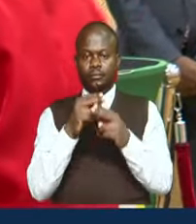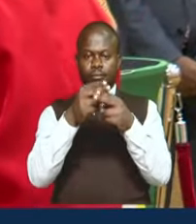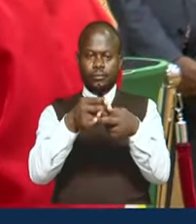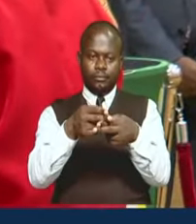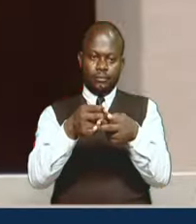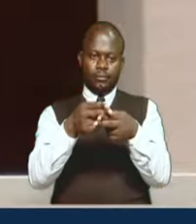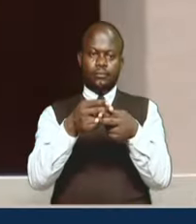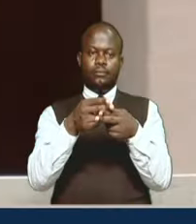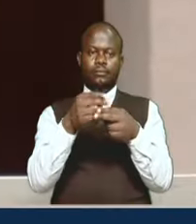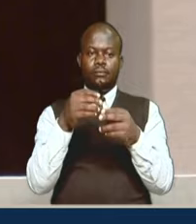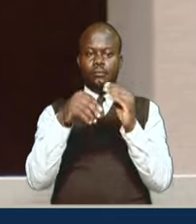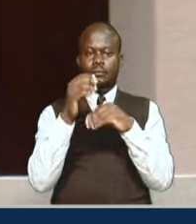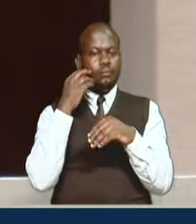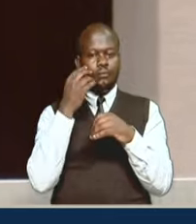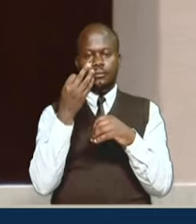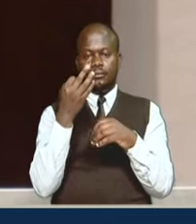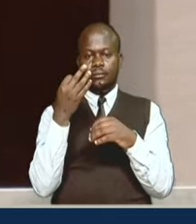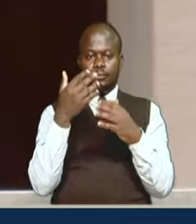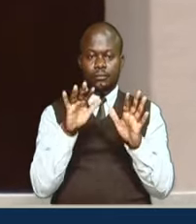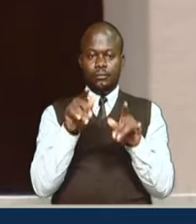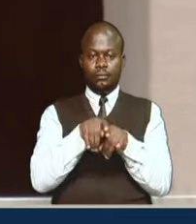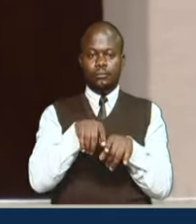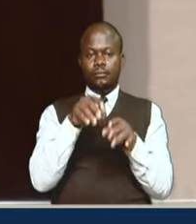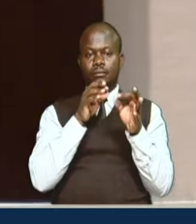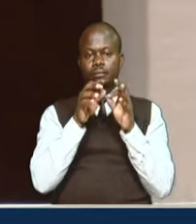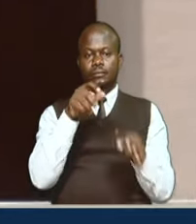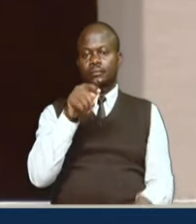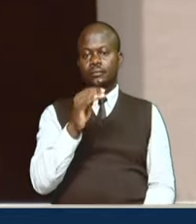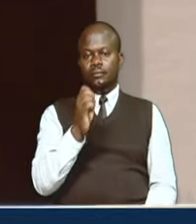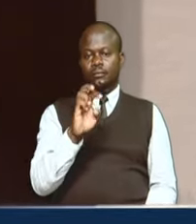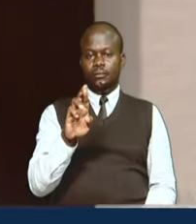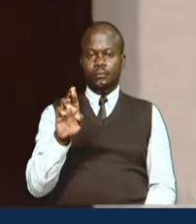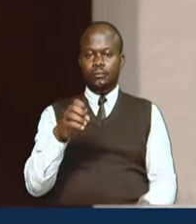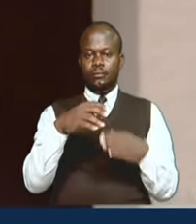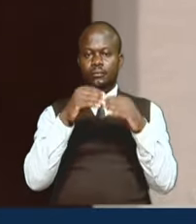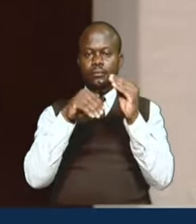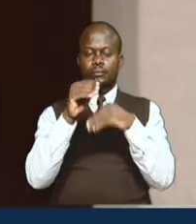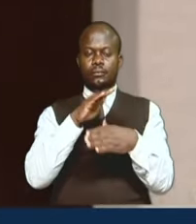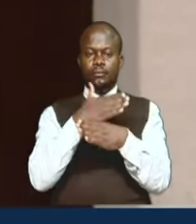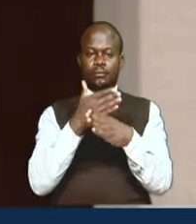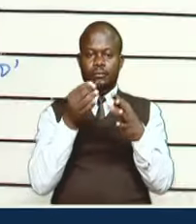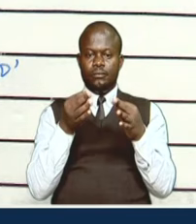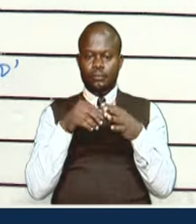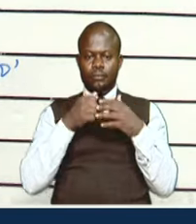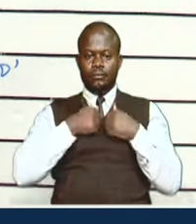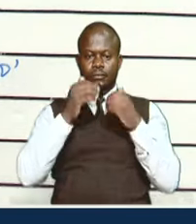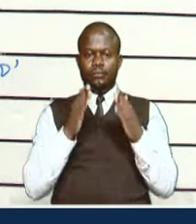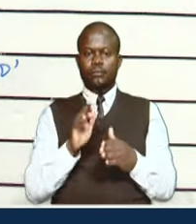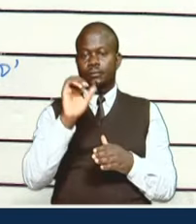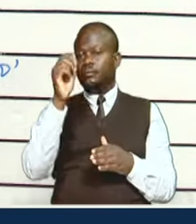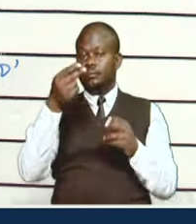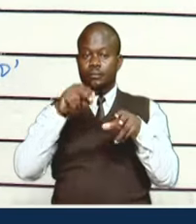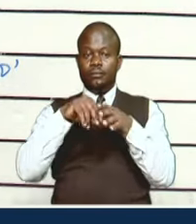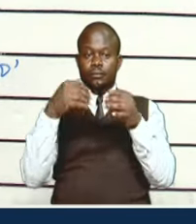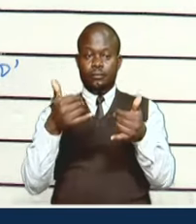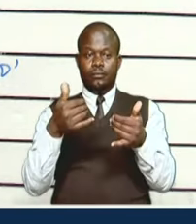ku isoko mezi atatu ashize kuko bisobanurwa na PSRC rwa Bukumba umuyobozi w'isoko ry'imari n'imigabane hano mu Rwanda ni n'ubwa mbere d'ailleurs bibaye ubu